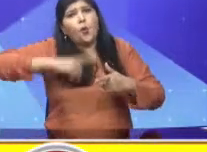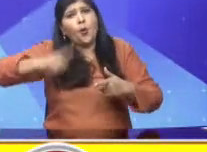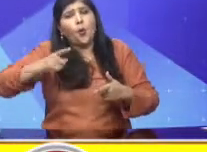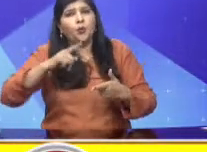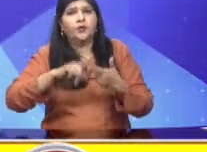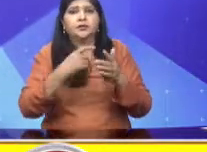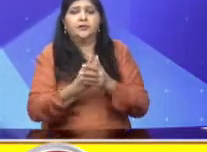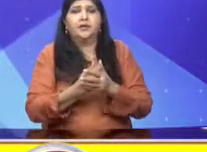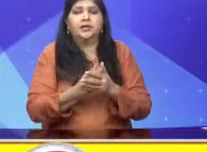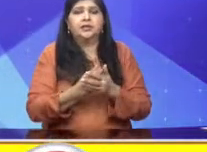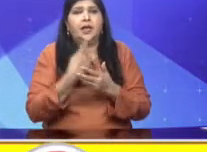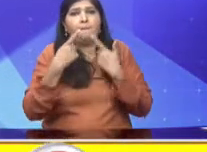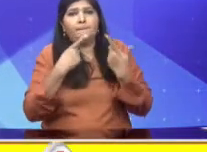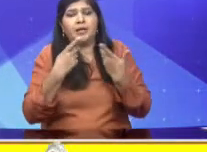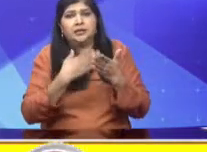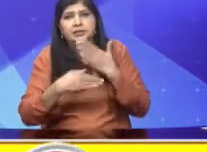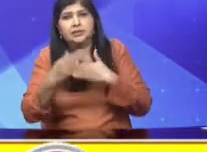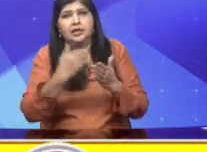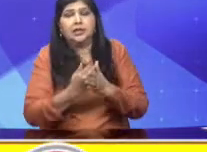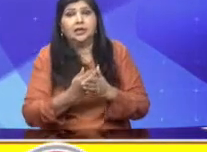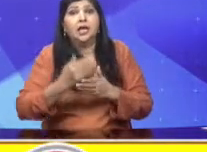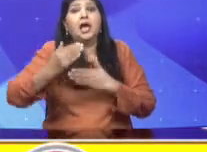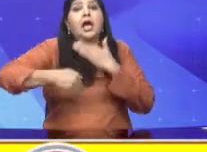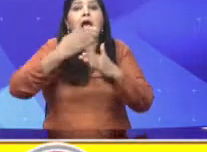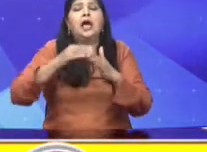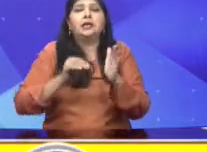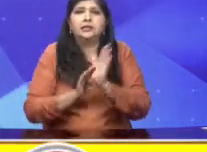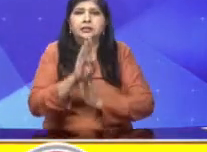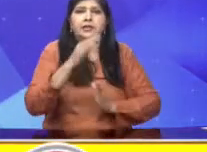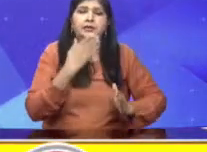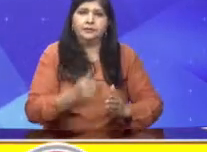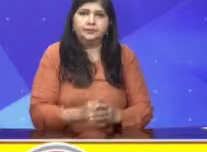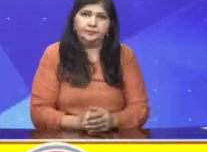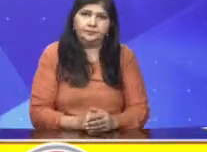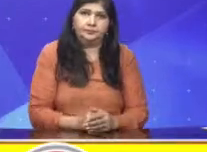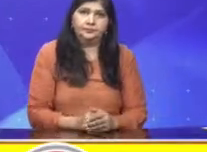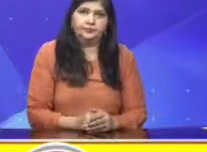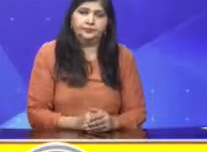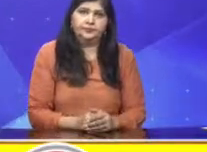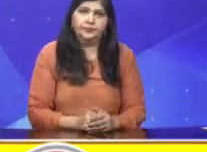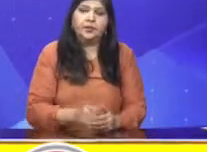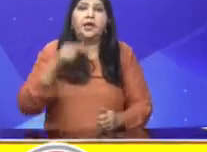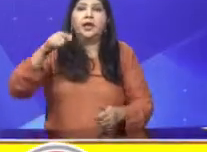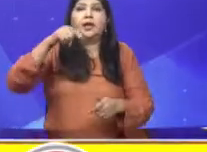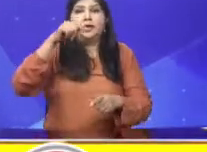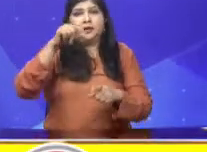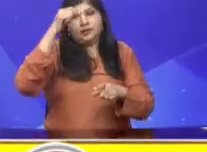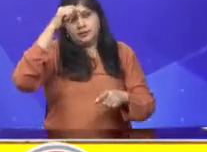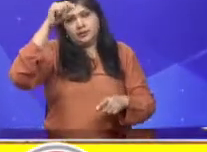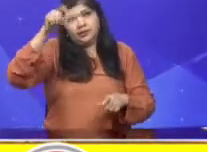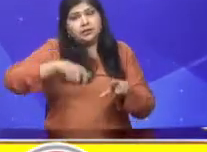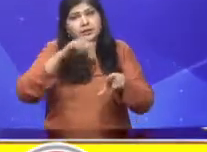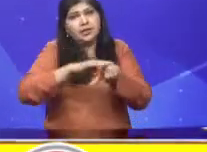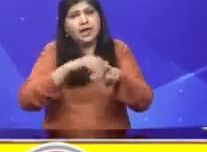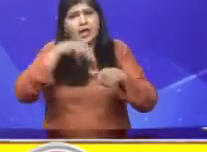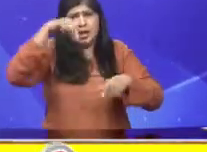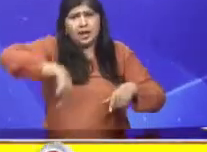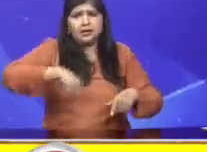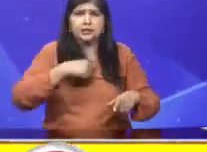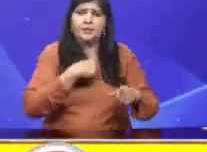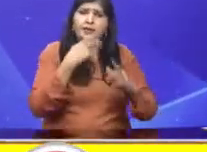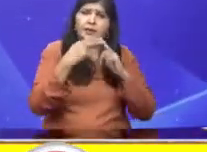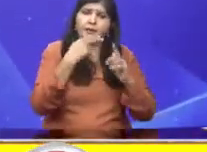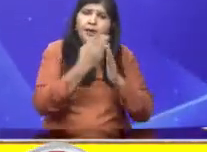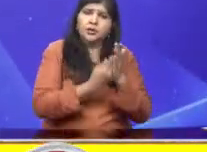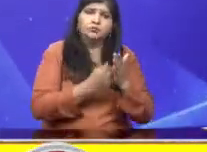के मंत्र के साथ ही हमें आगे वढ़ना है मेरे पहरे देश्वासियों आज मैं मन की बात